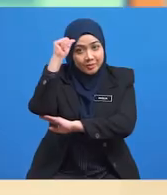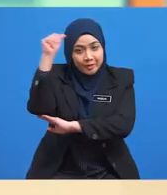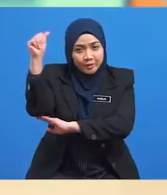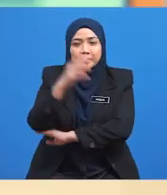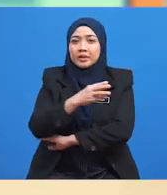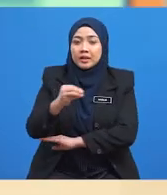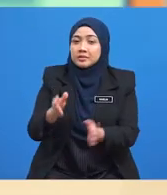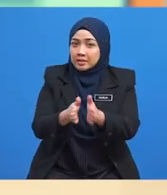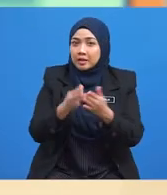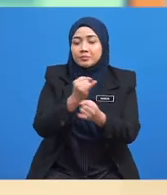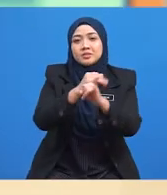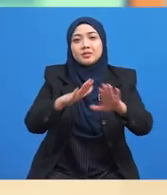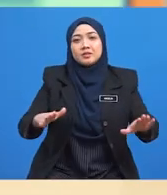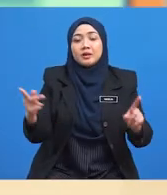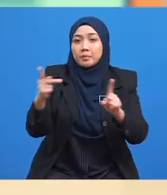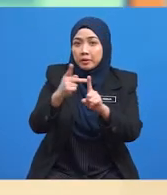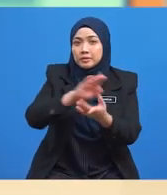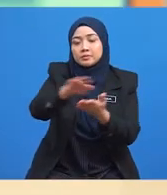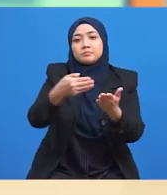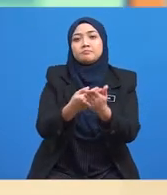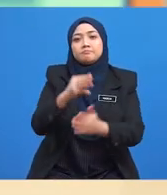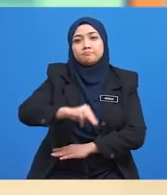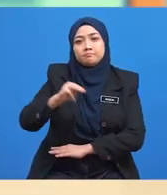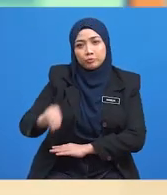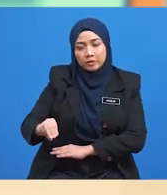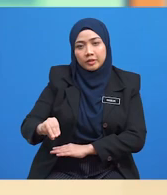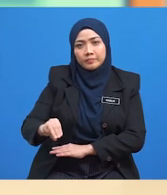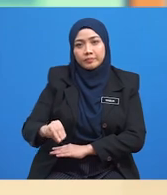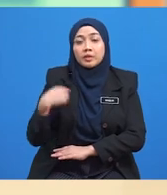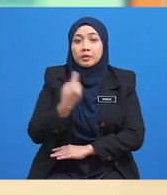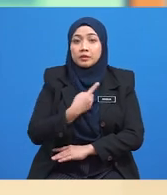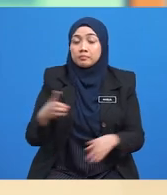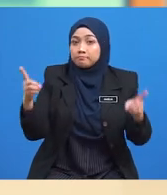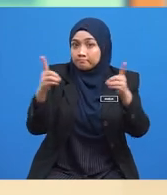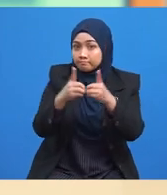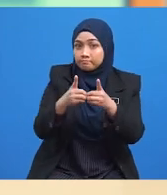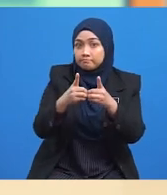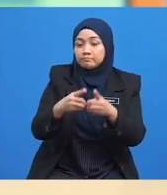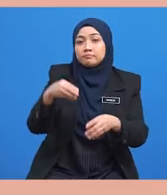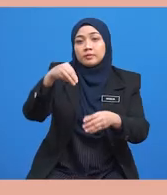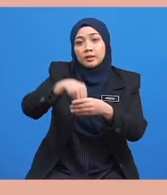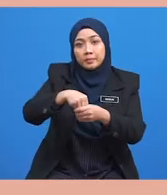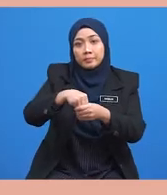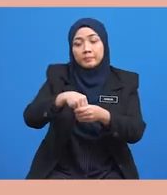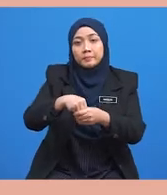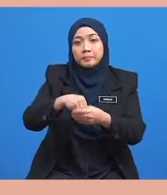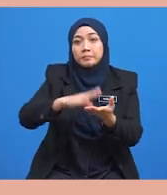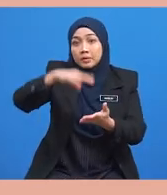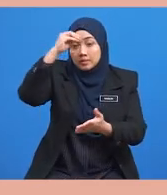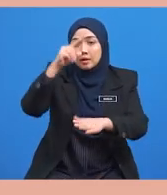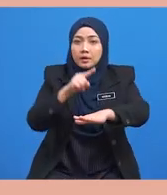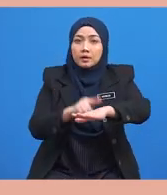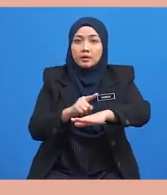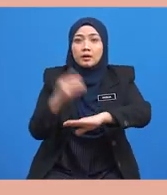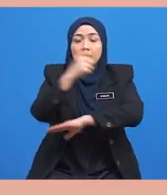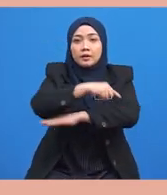Assalamualaikum dan salam sejahtera kepada semua murid. Kita bertemu dalam sesi pembelajaran pada hari ini bagi mata pelajaran